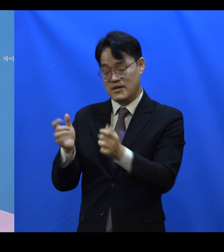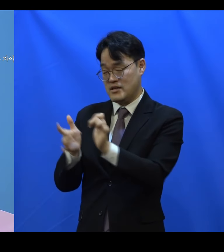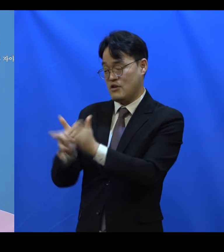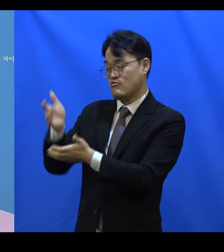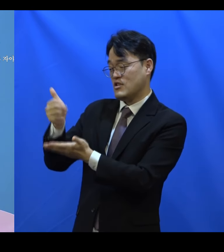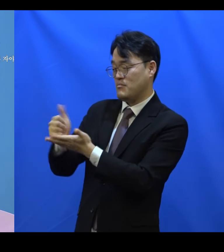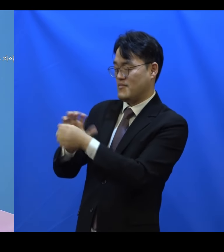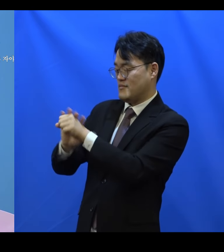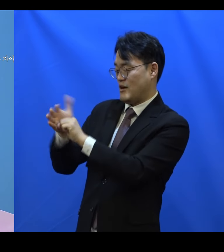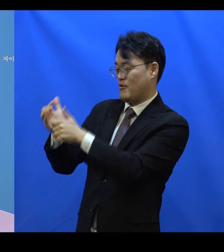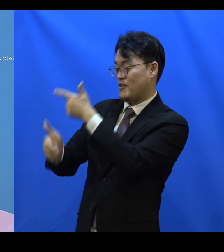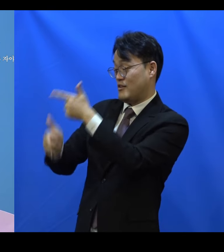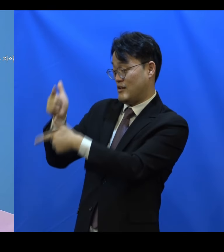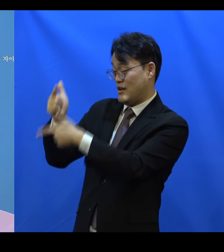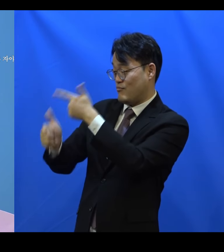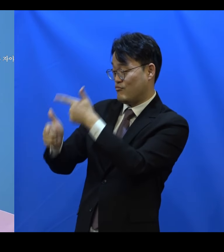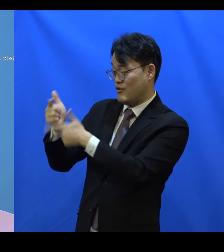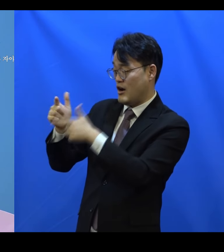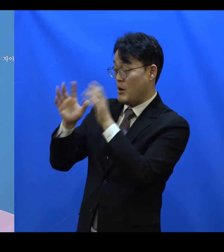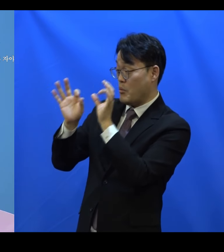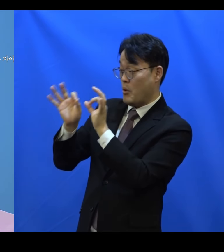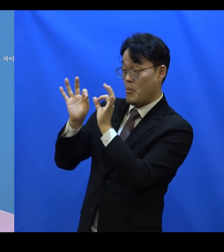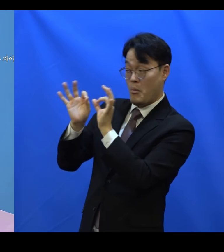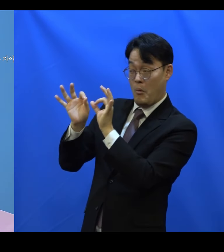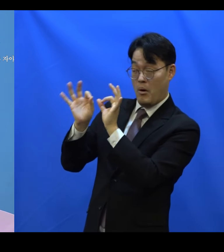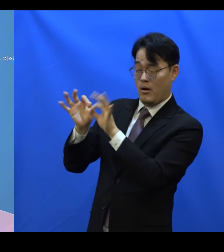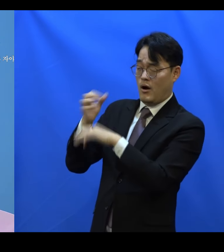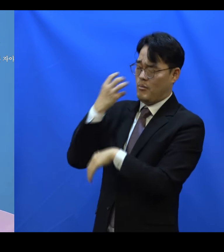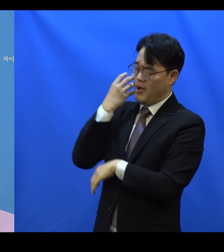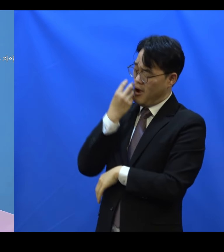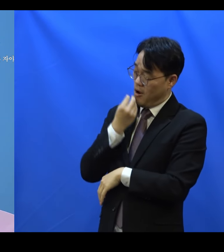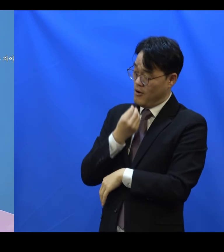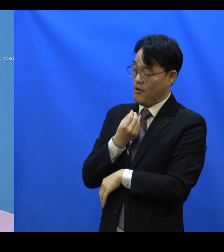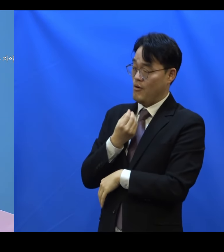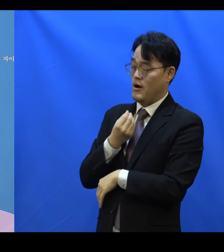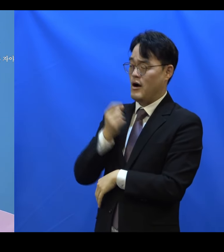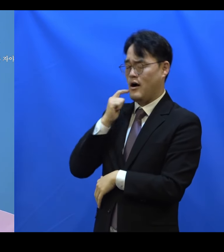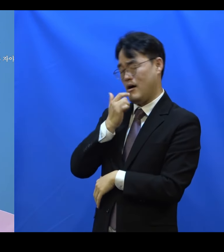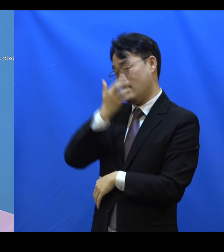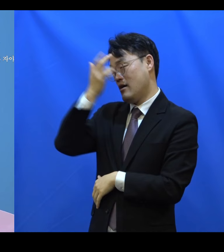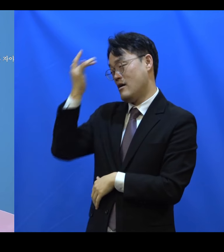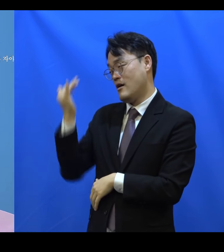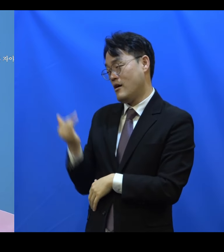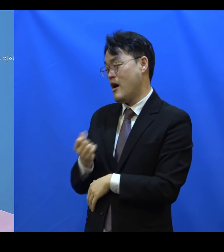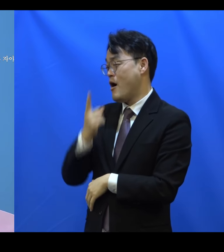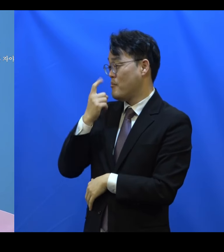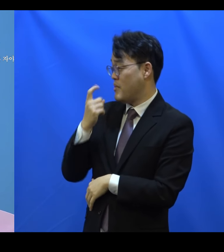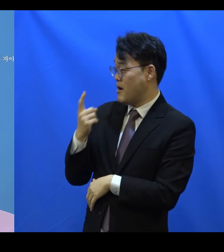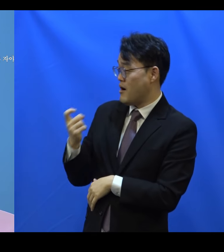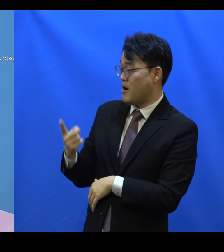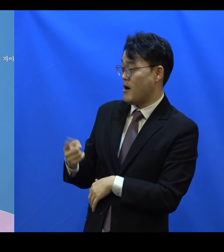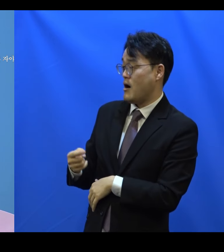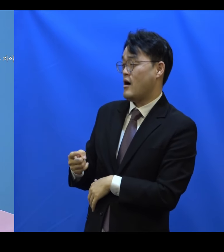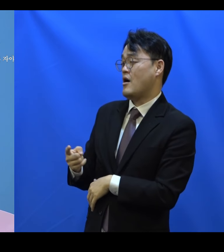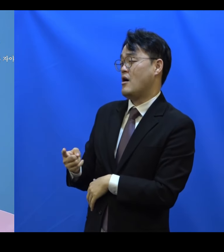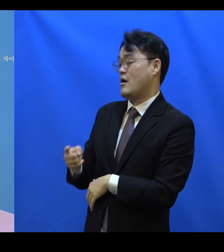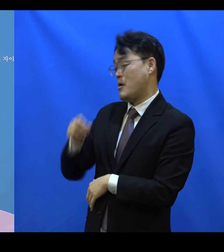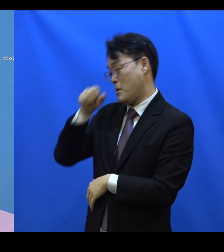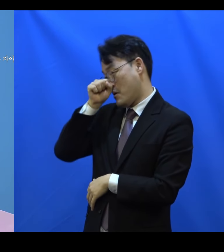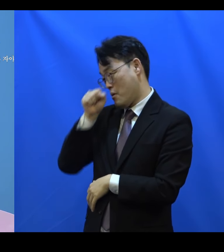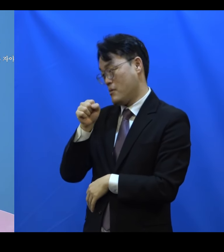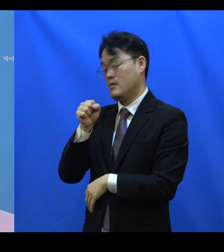탄성을 하잖아요. 여러분. 그죠? 다 탄성을 해요. 어떻게 이렇게 예쁠 수가 있지? 참 하나님이 지으신